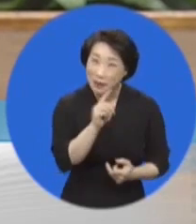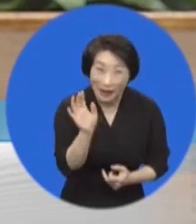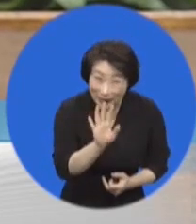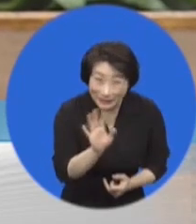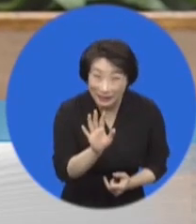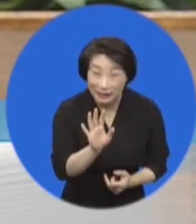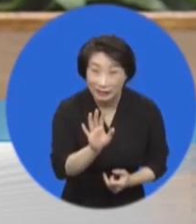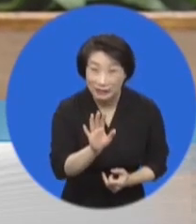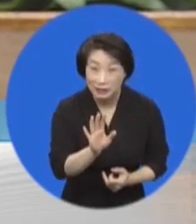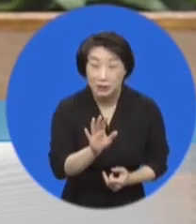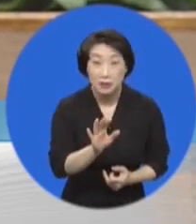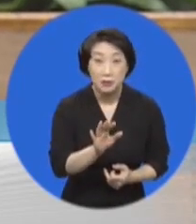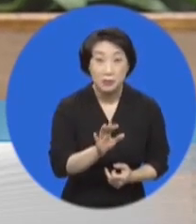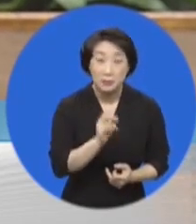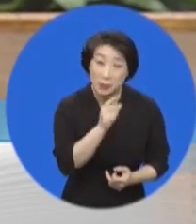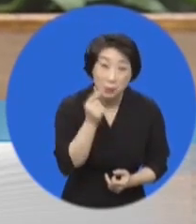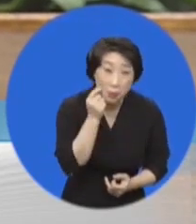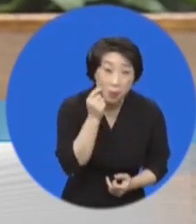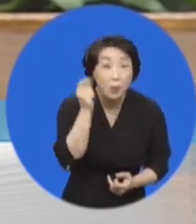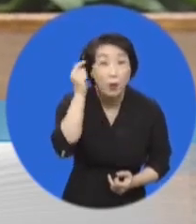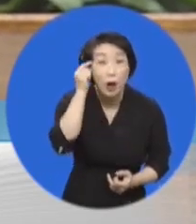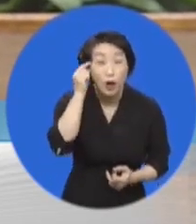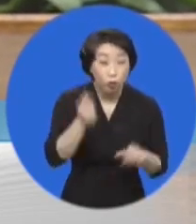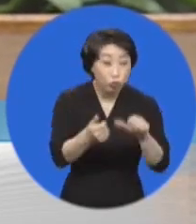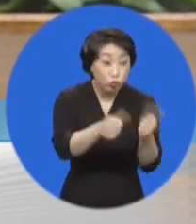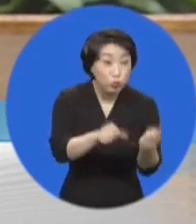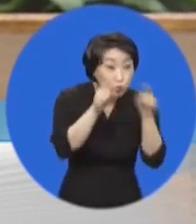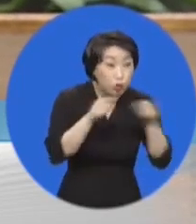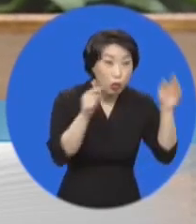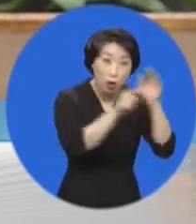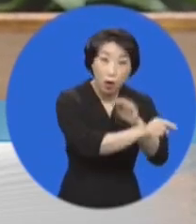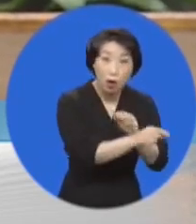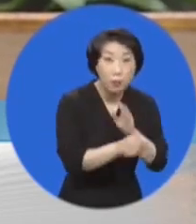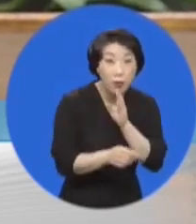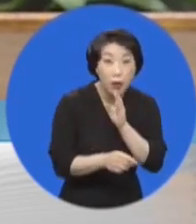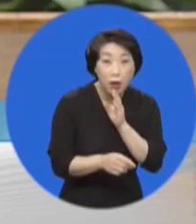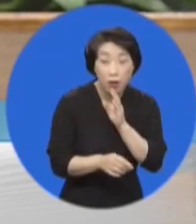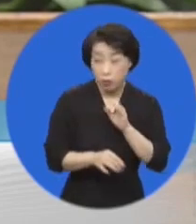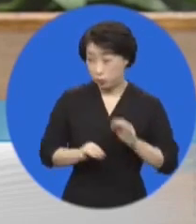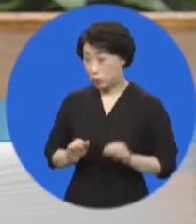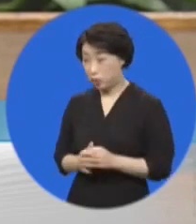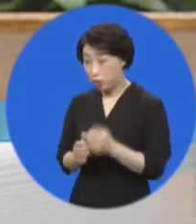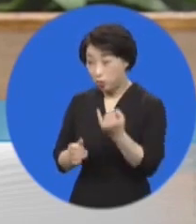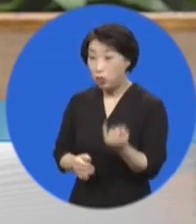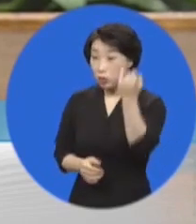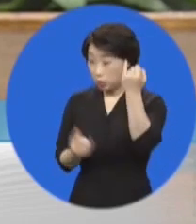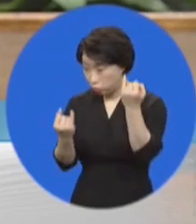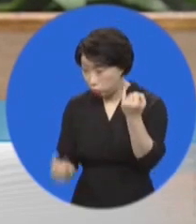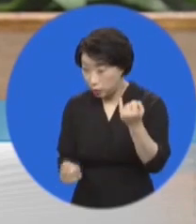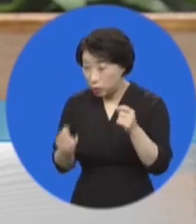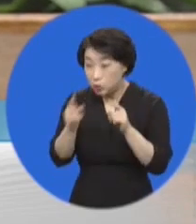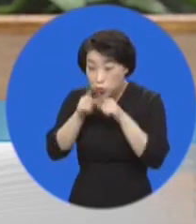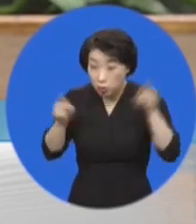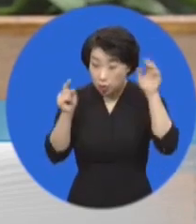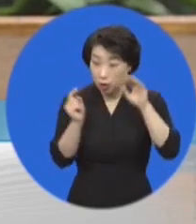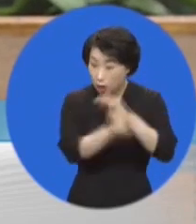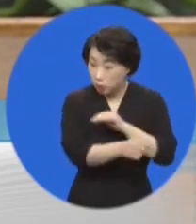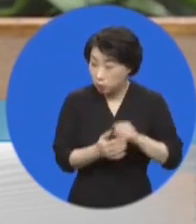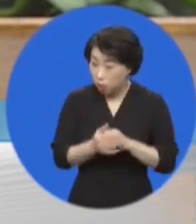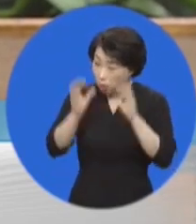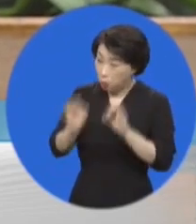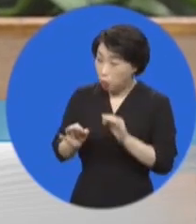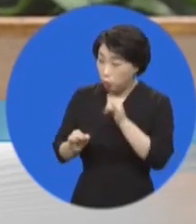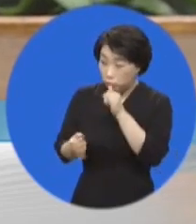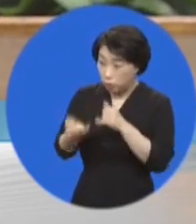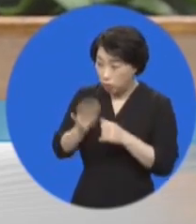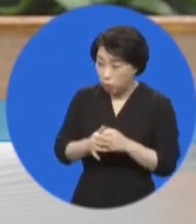없어. 왜? 죽으면 지옥 가도 언니가 동생 지옥 가는 거 쳐다보면